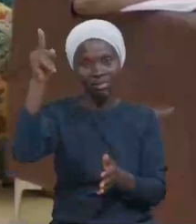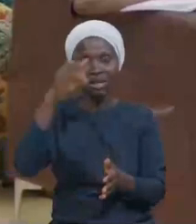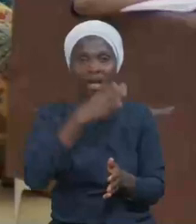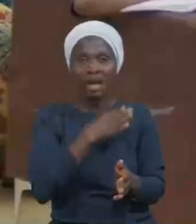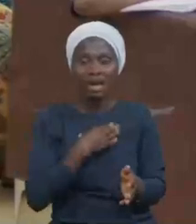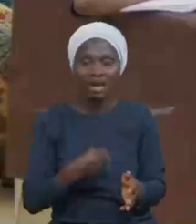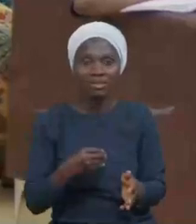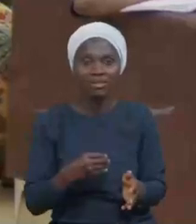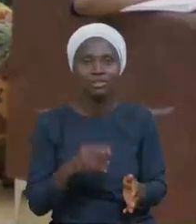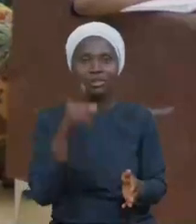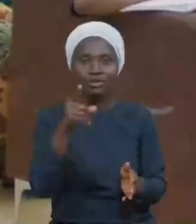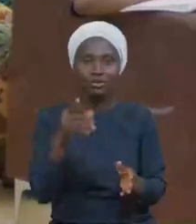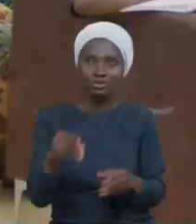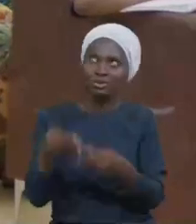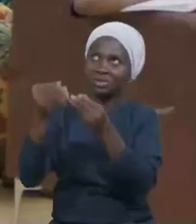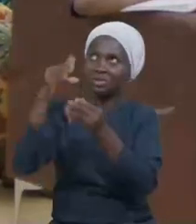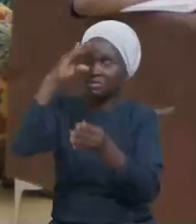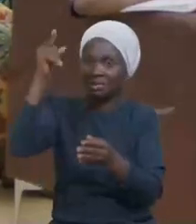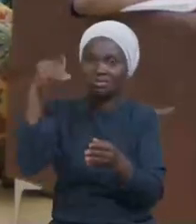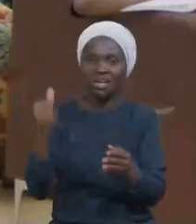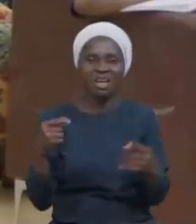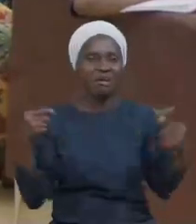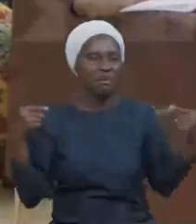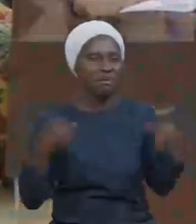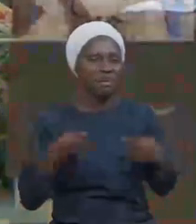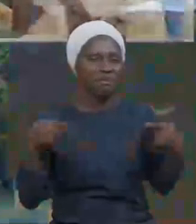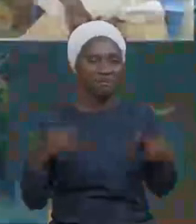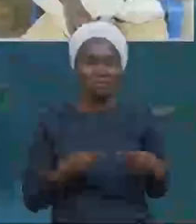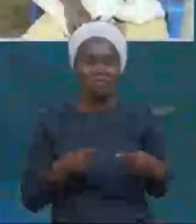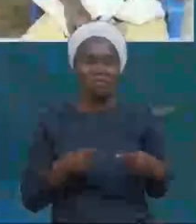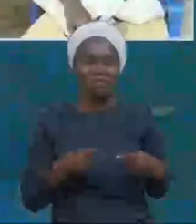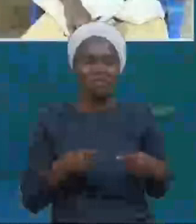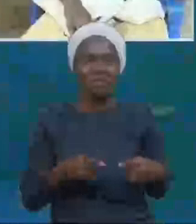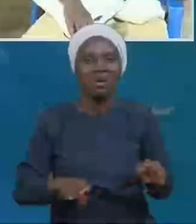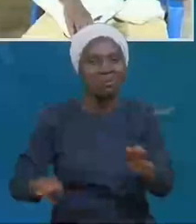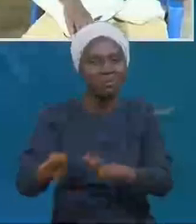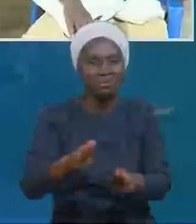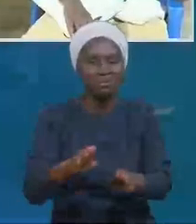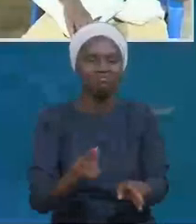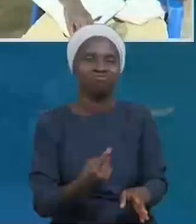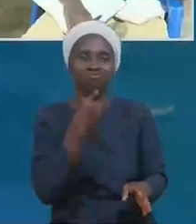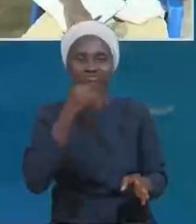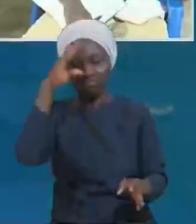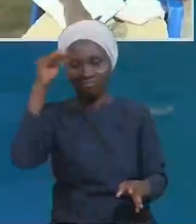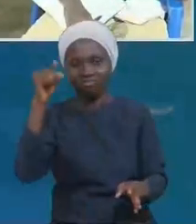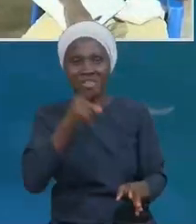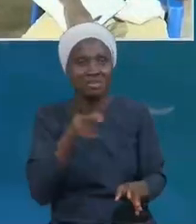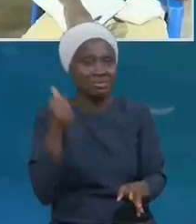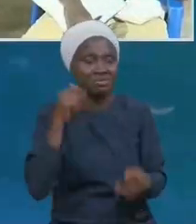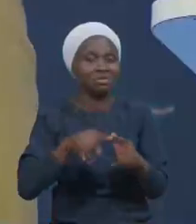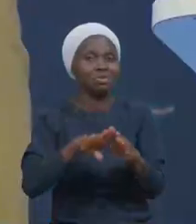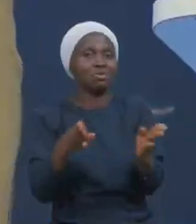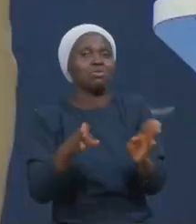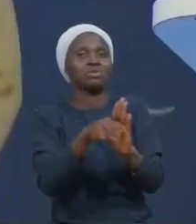tu lui donnes un coup pénible parce que tu ne veux pas ouvrir la porte. Il y aura la conséquence de